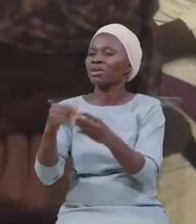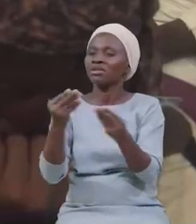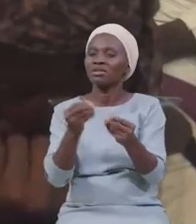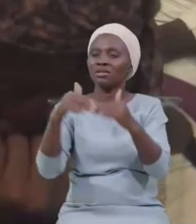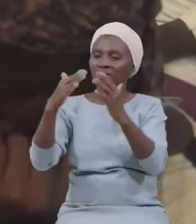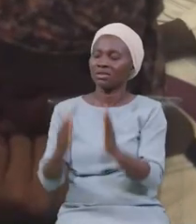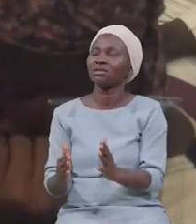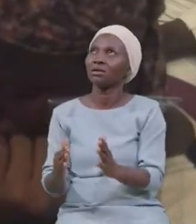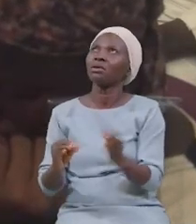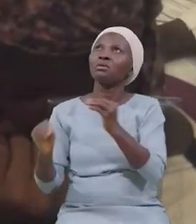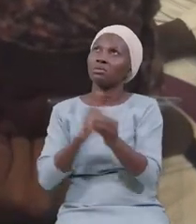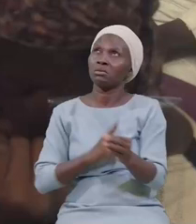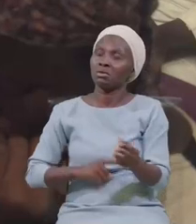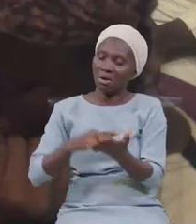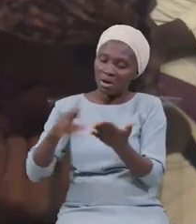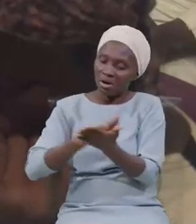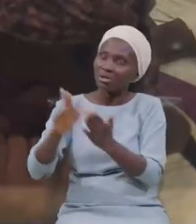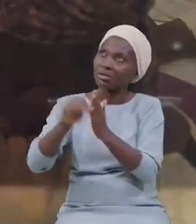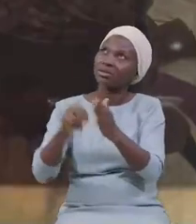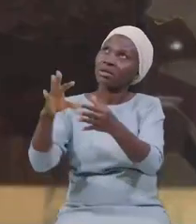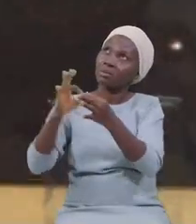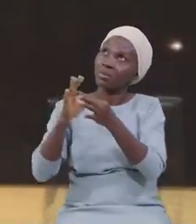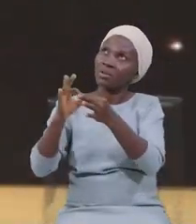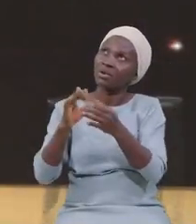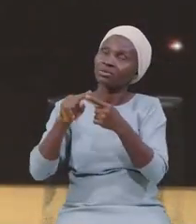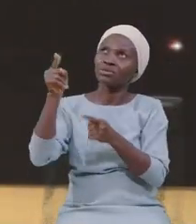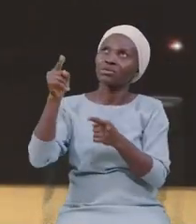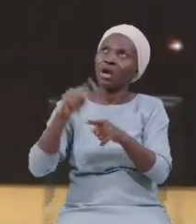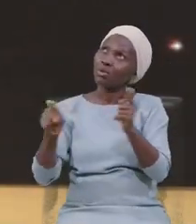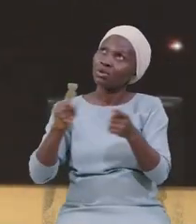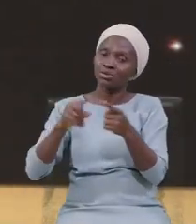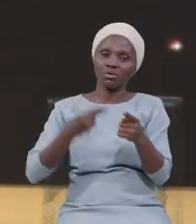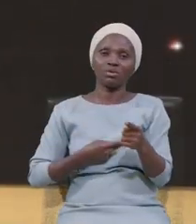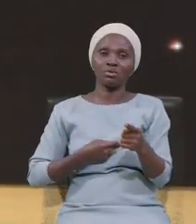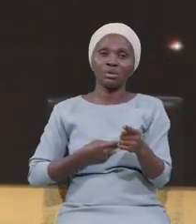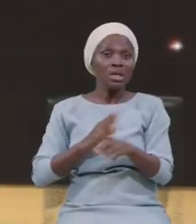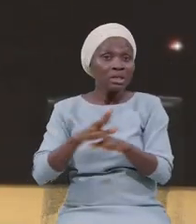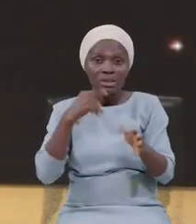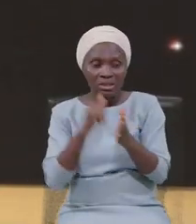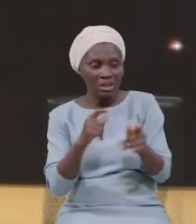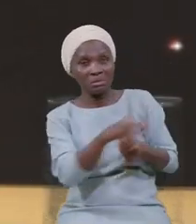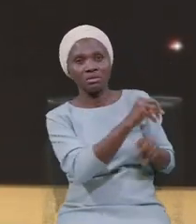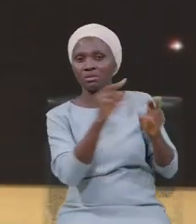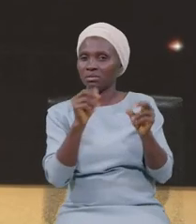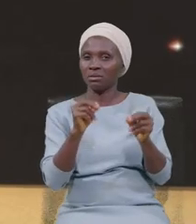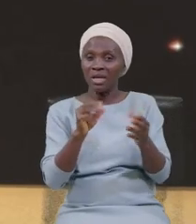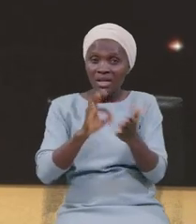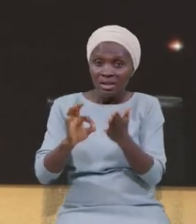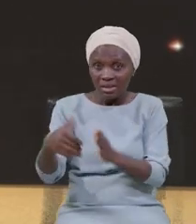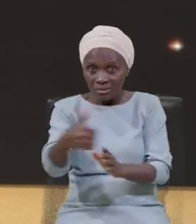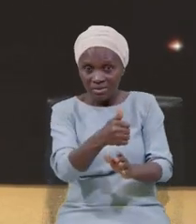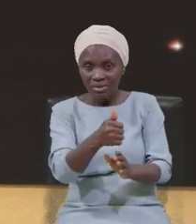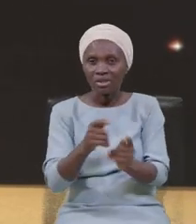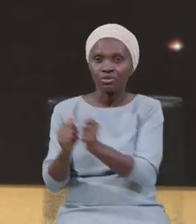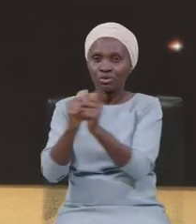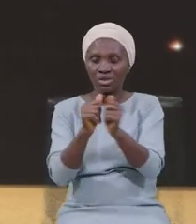toi, Seigneur, est la justice et à nous, la confusion. Il n'a pas dit à eux. Alors, il s'est inclus comme faisant